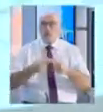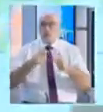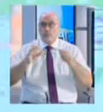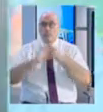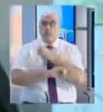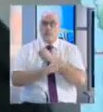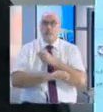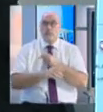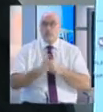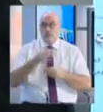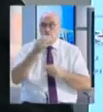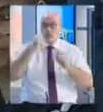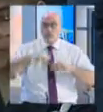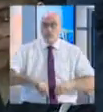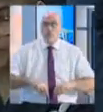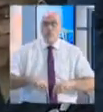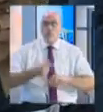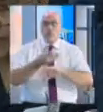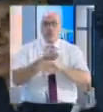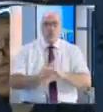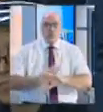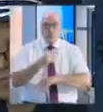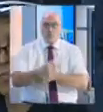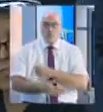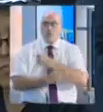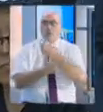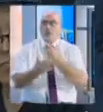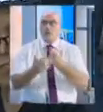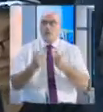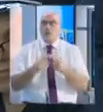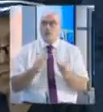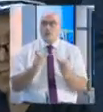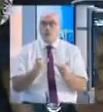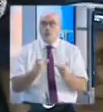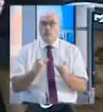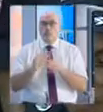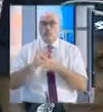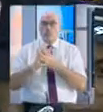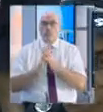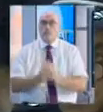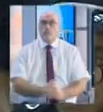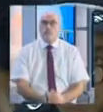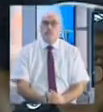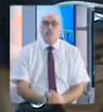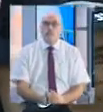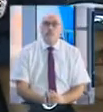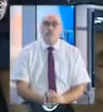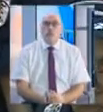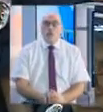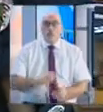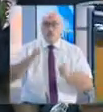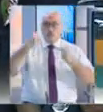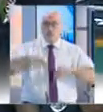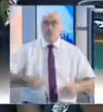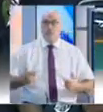أن الدولة وفرت كل الإمكانيات ما سمح في التحكم في النيران. الدولة وضعت كل إجراءات وكل آليات